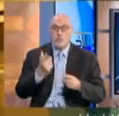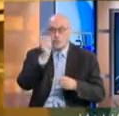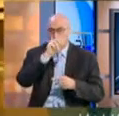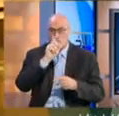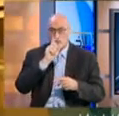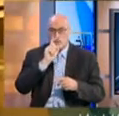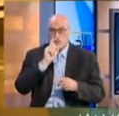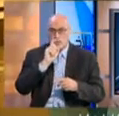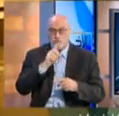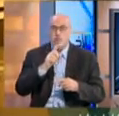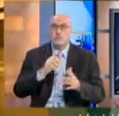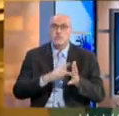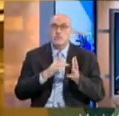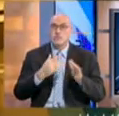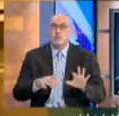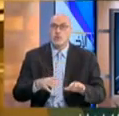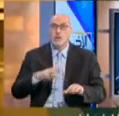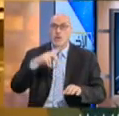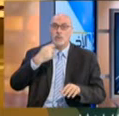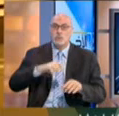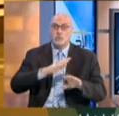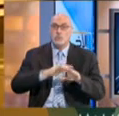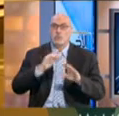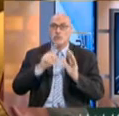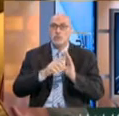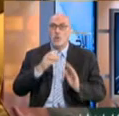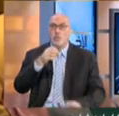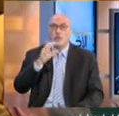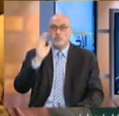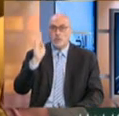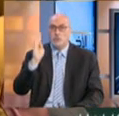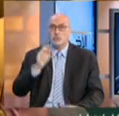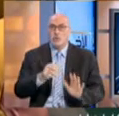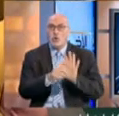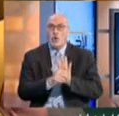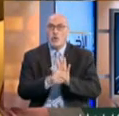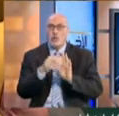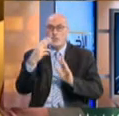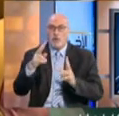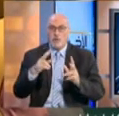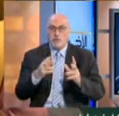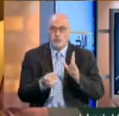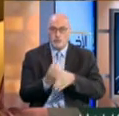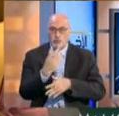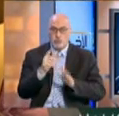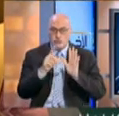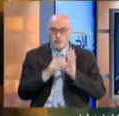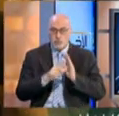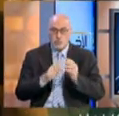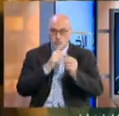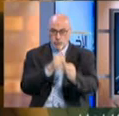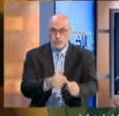في هذا المجال، ألقى خلالها رئيس المحكمة الدستورية عمر بالحاج دور هذه الهيئة الدستورية الجديدة في تفسير أحكام